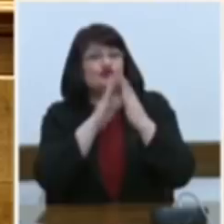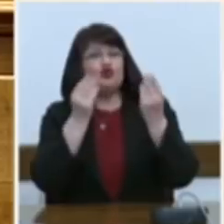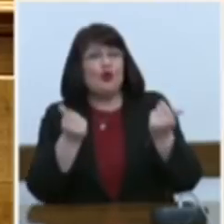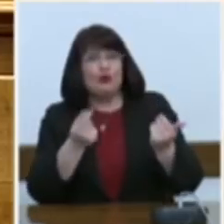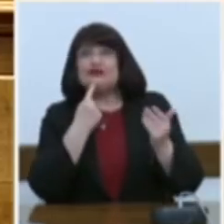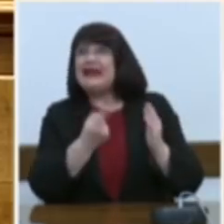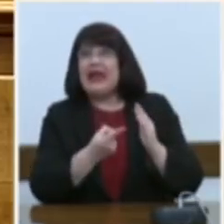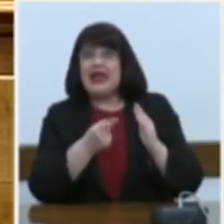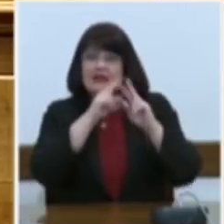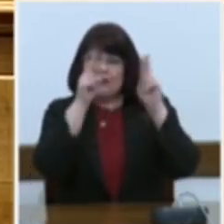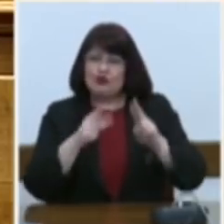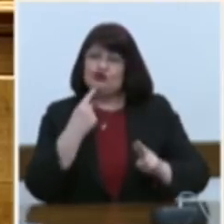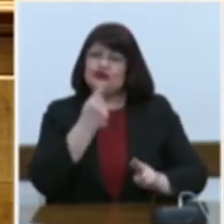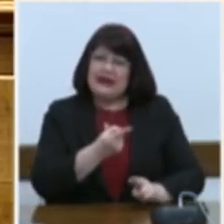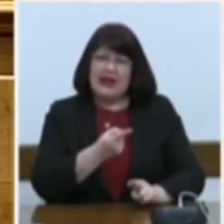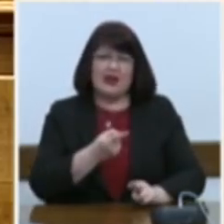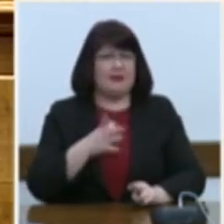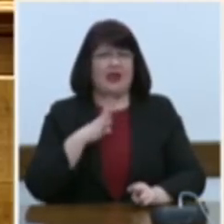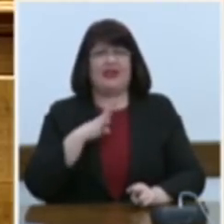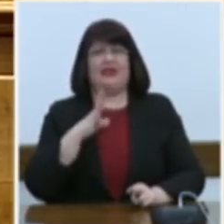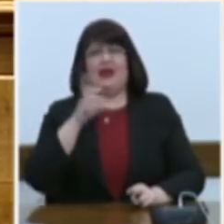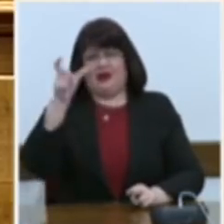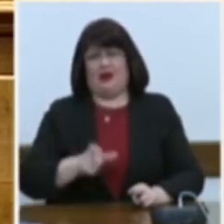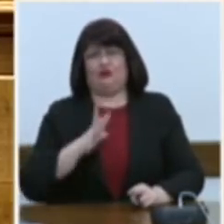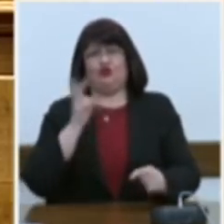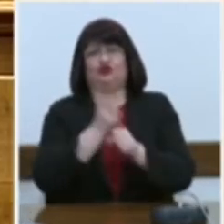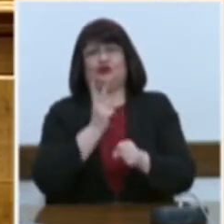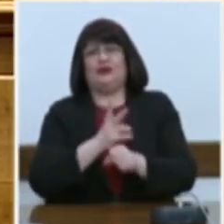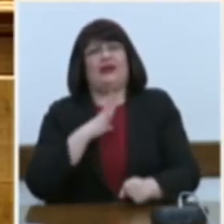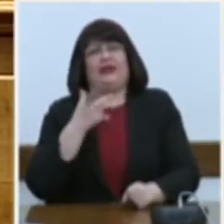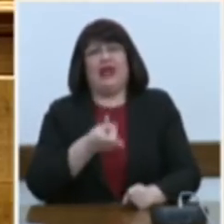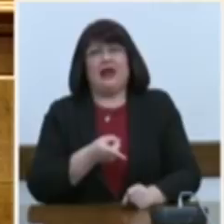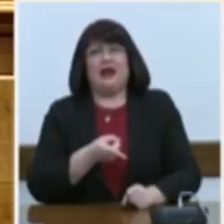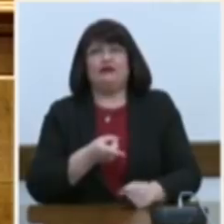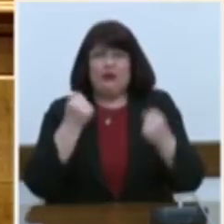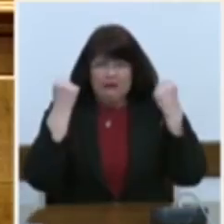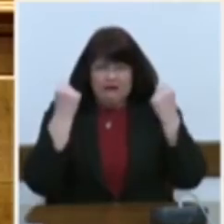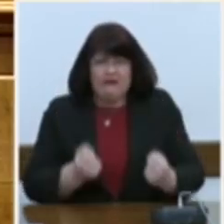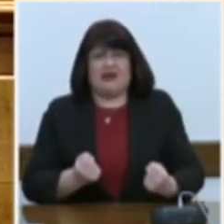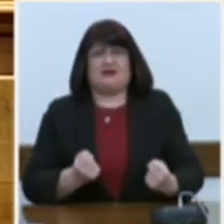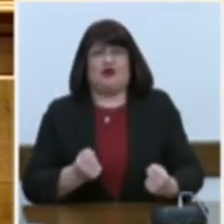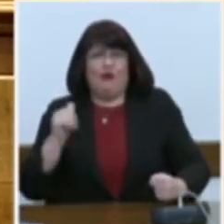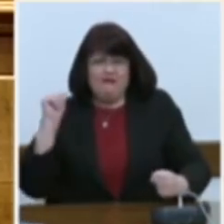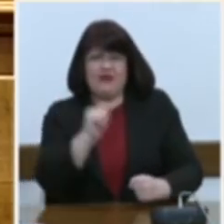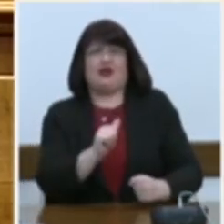ορίζει ότι η έλλειψη συνένεσης του θύματος πρέπει να αποτελεί τη βασική προϋπόθεση για το αδίκημα του